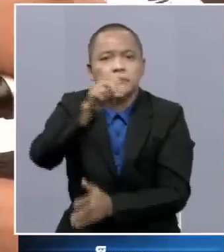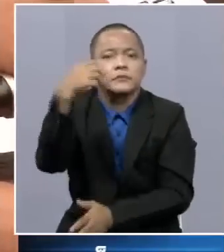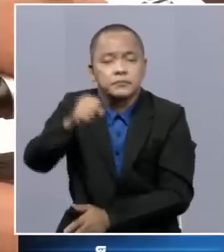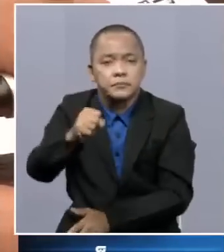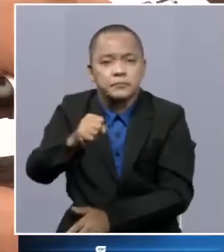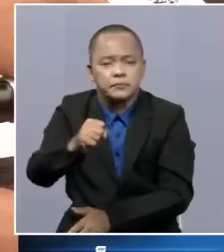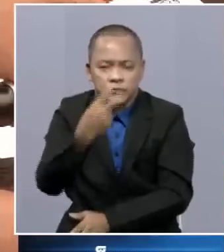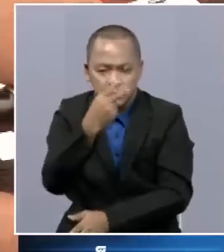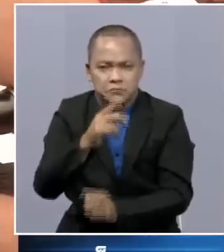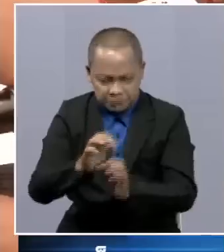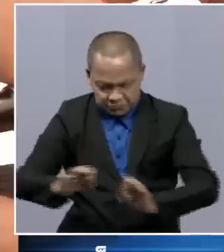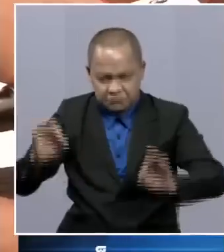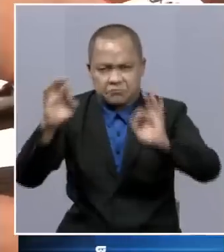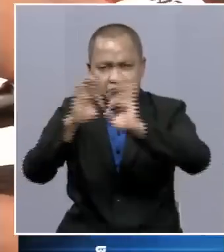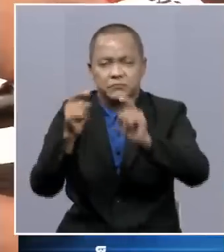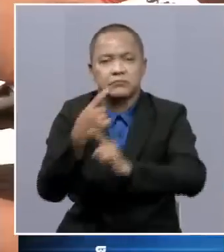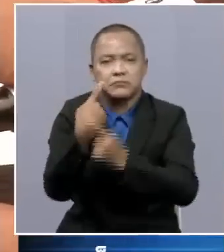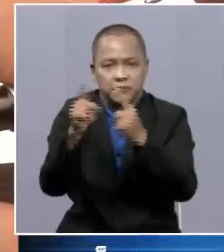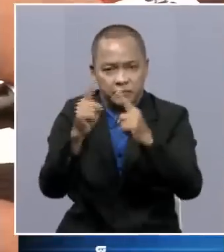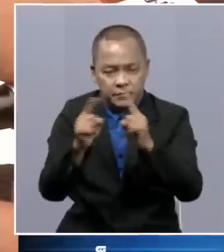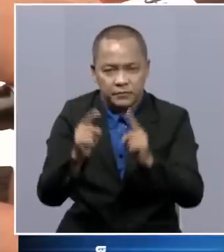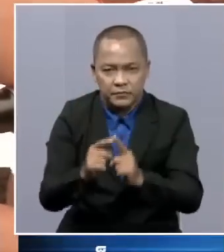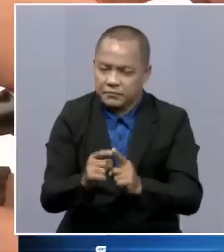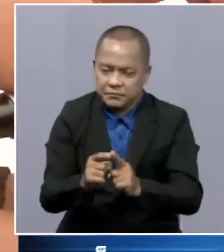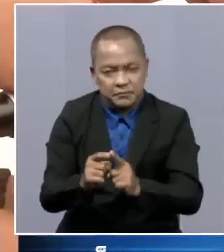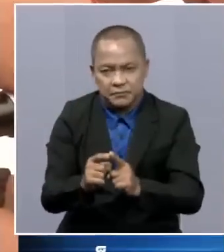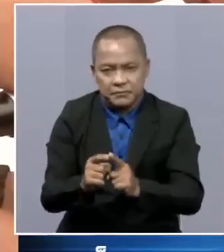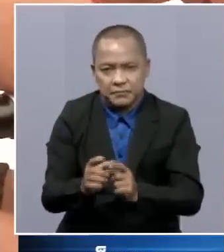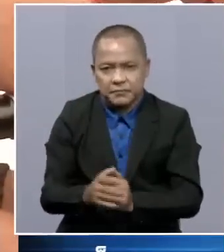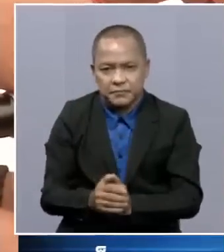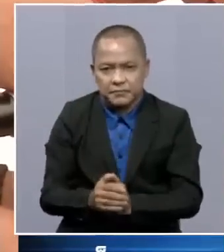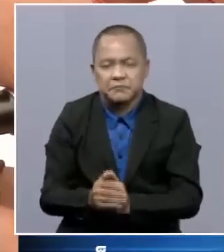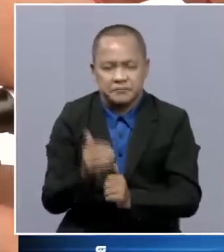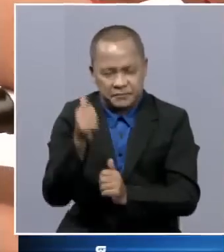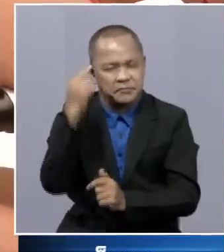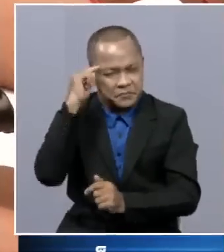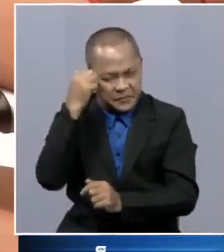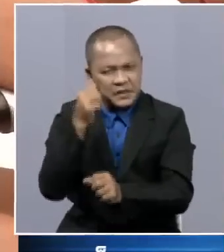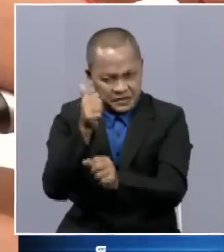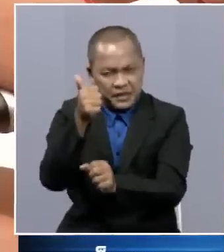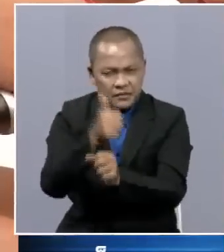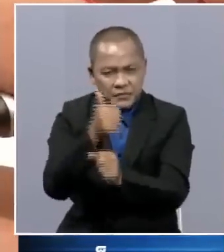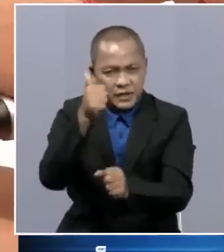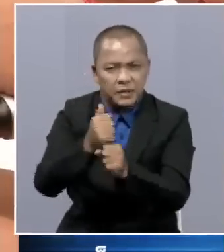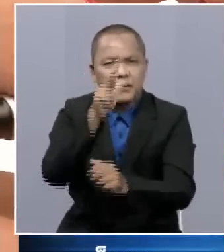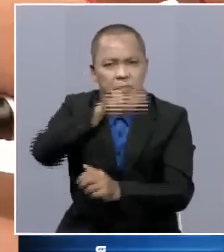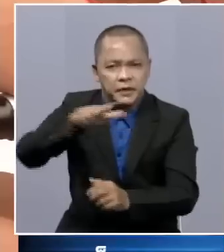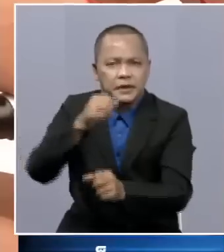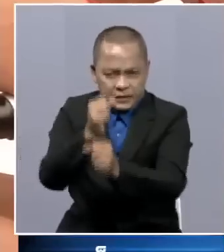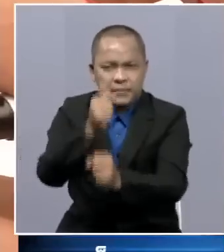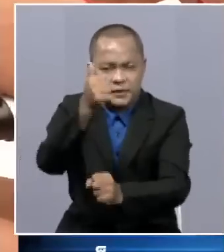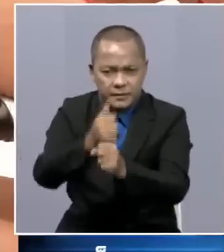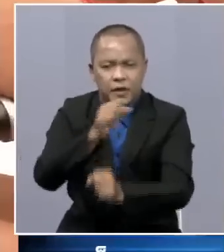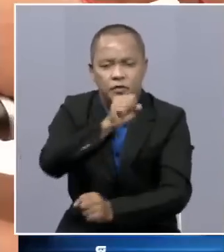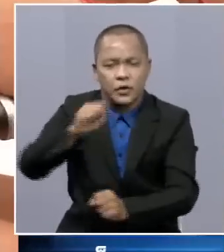งเนี่ยก็มองเป็นเรื่องใหญ่มากนะครับแต่ไม่น่าจะเกินคาดหรือว่าไม่น่าจะเกินสิ่งที่เพื่อไทยจะสามารถทำ